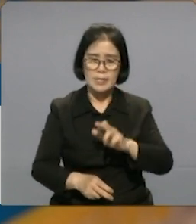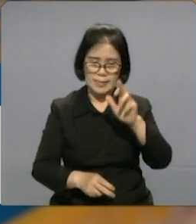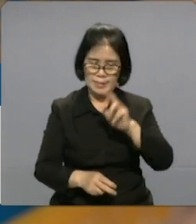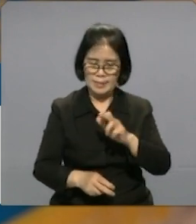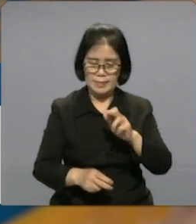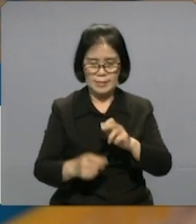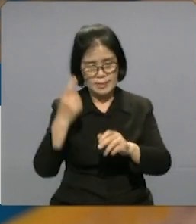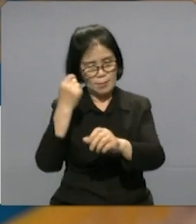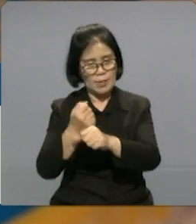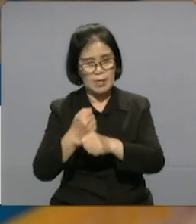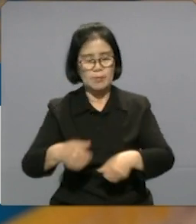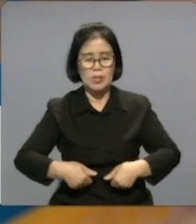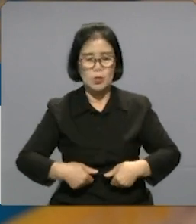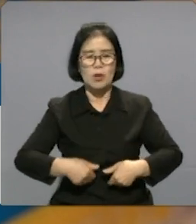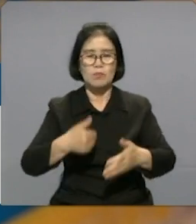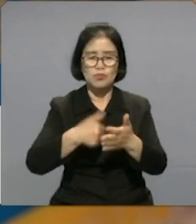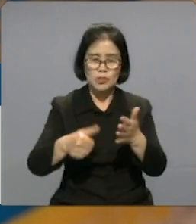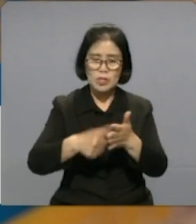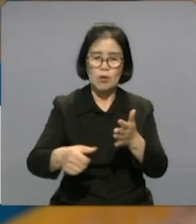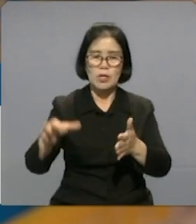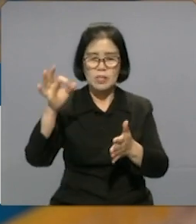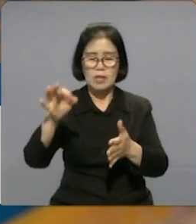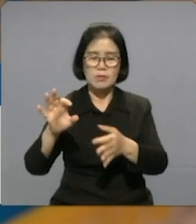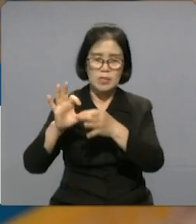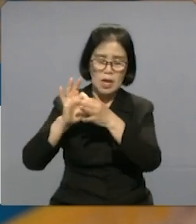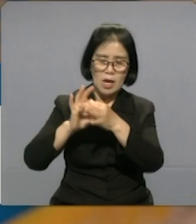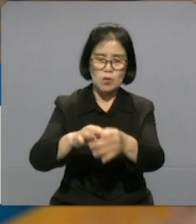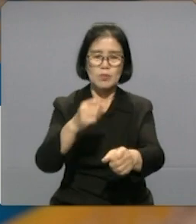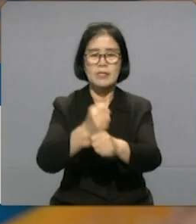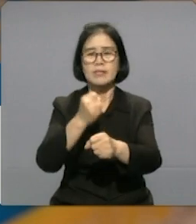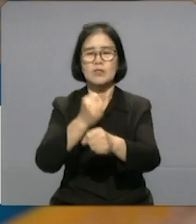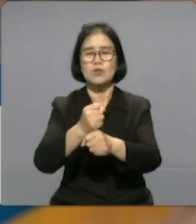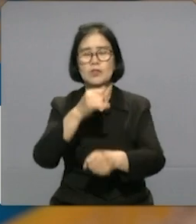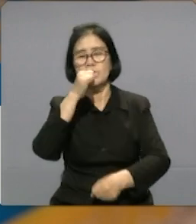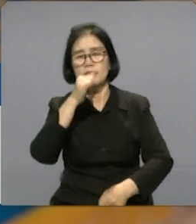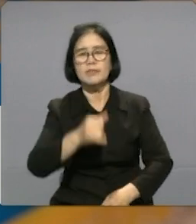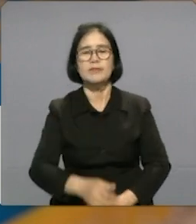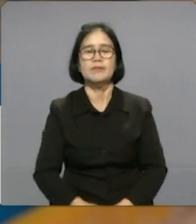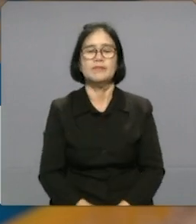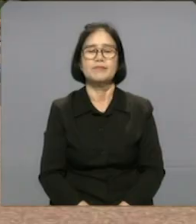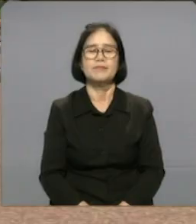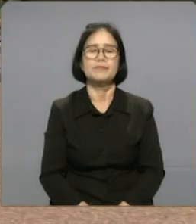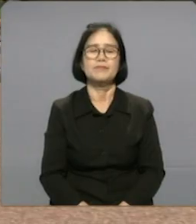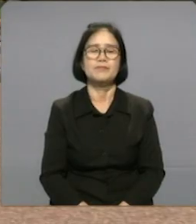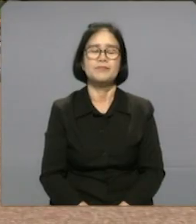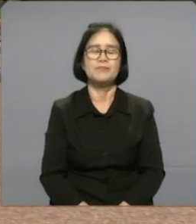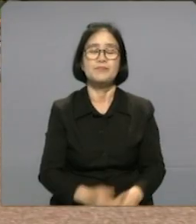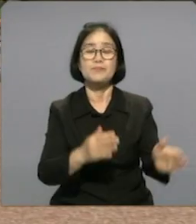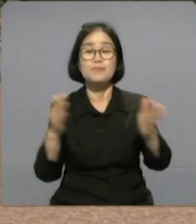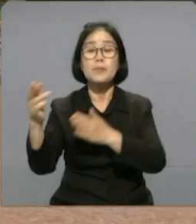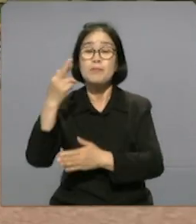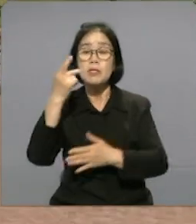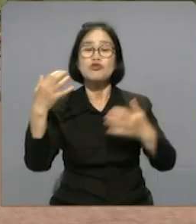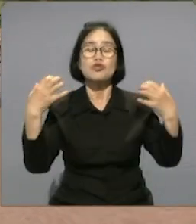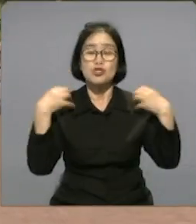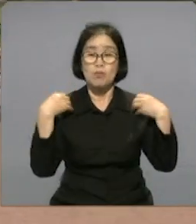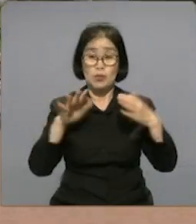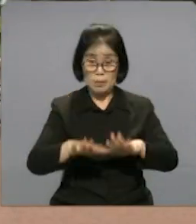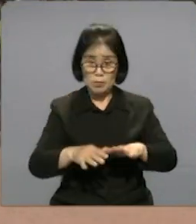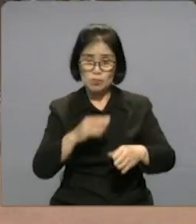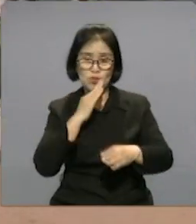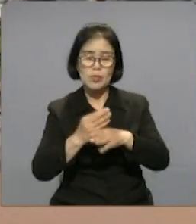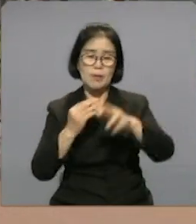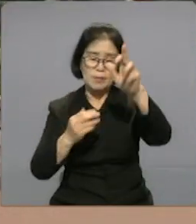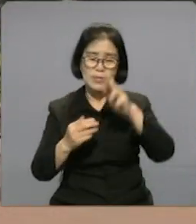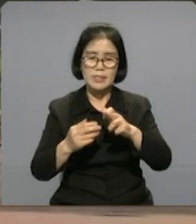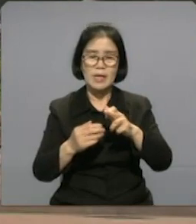개발에 필요한 물자와 자금을 계속 조달하고 있습니다 미국 정부는 이번 발사가